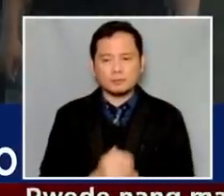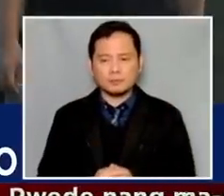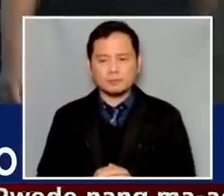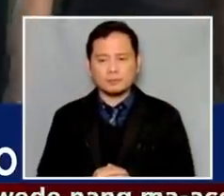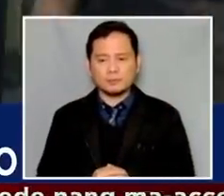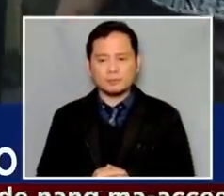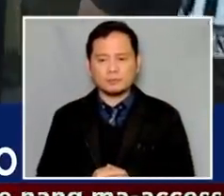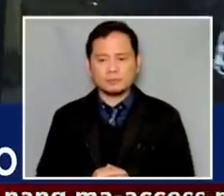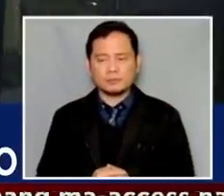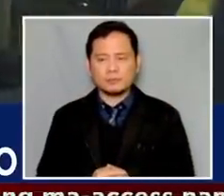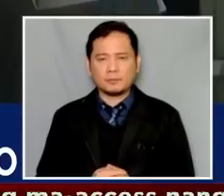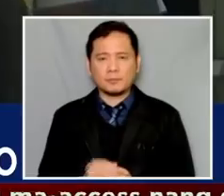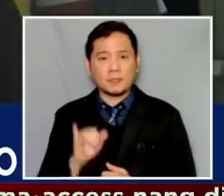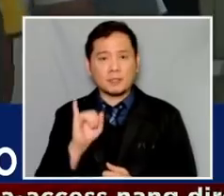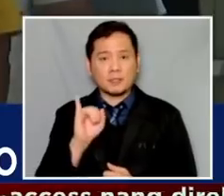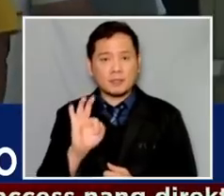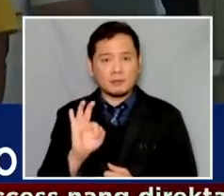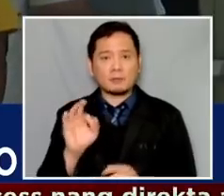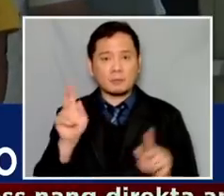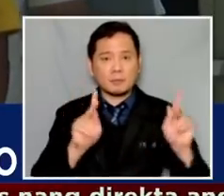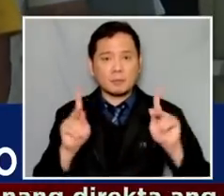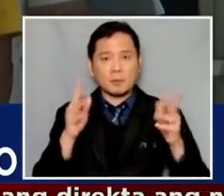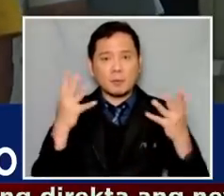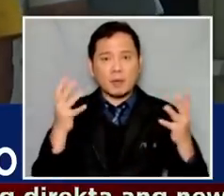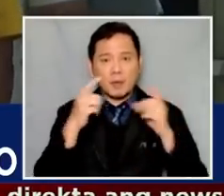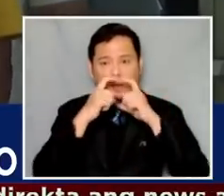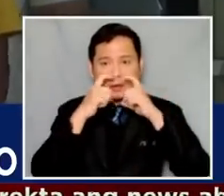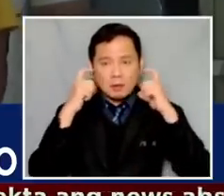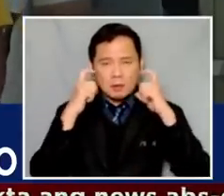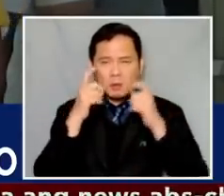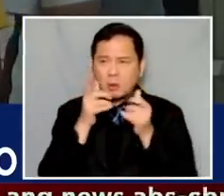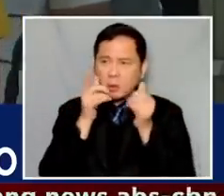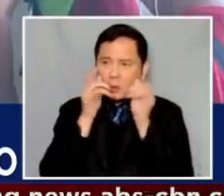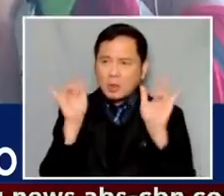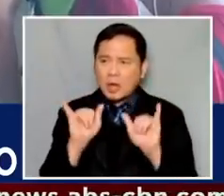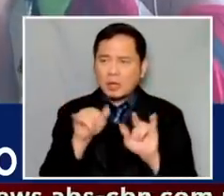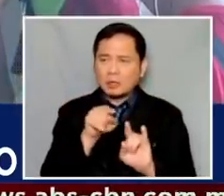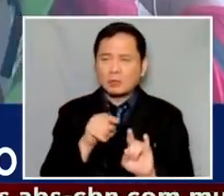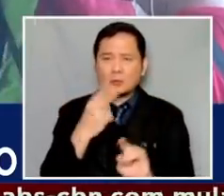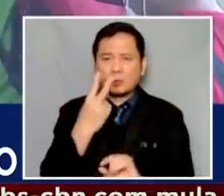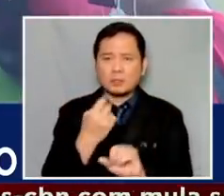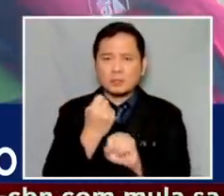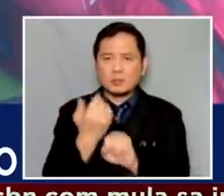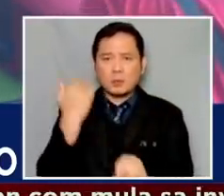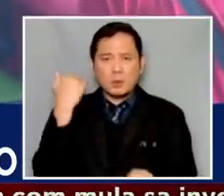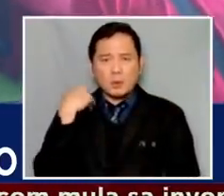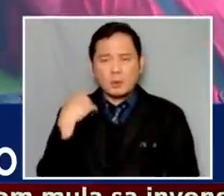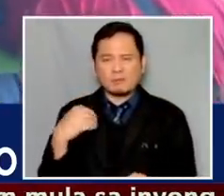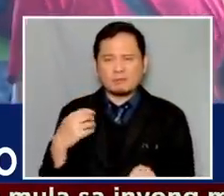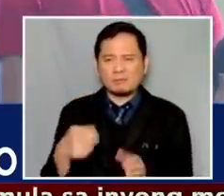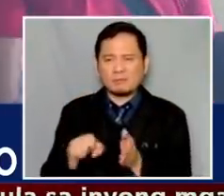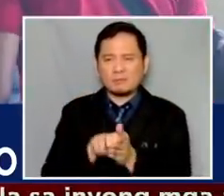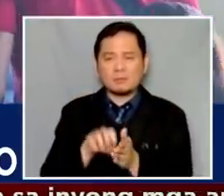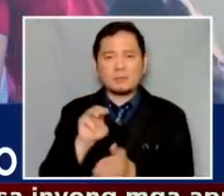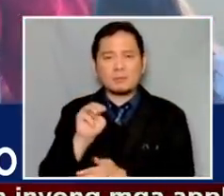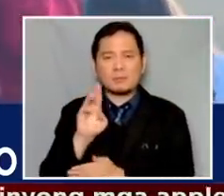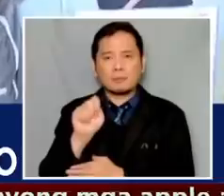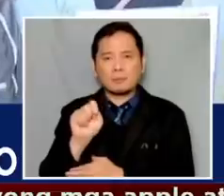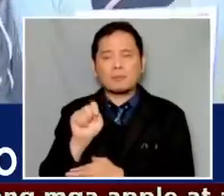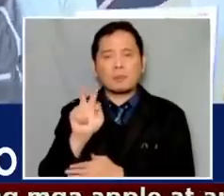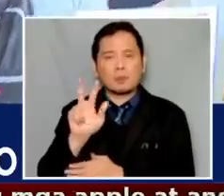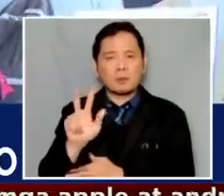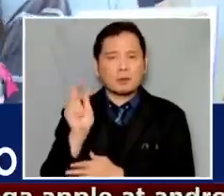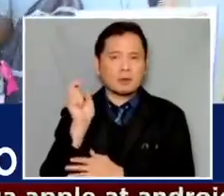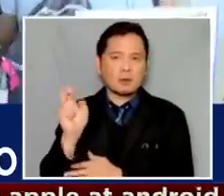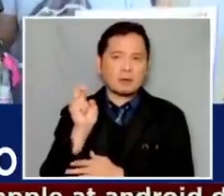wala ng face mask ang mga pasahero, aakalaing pre-pandemic na ang pila sa MRT3. Ngayong araw, magsisimula ang isang